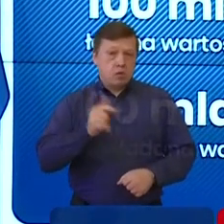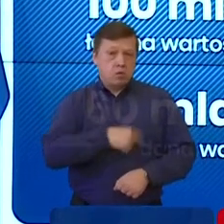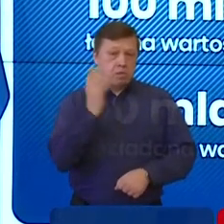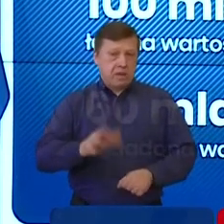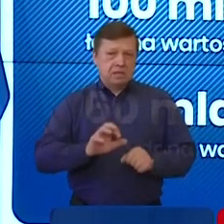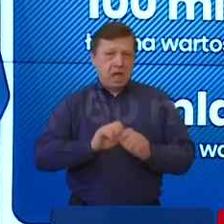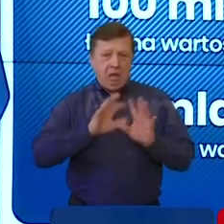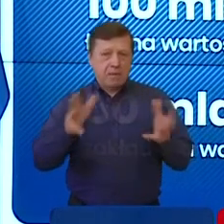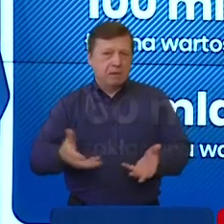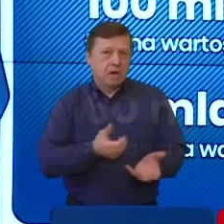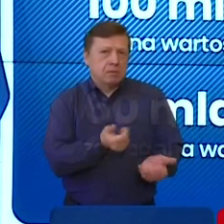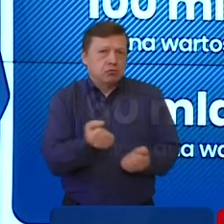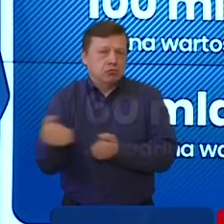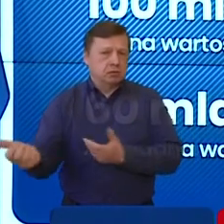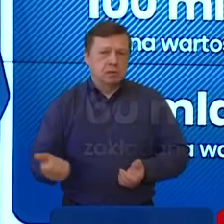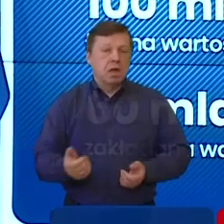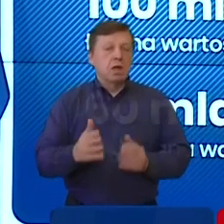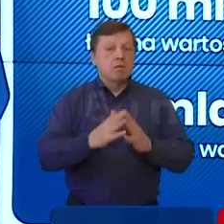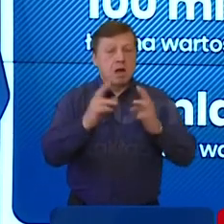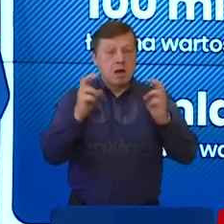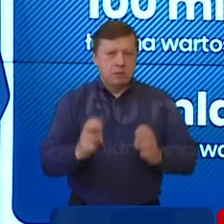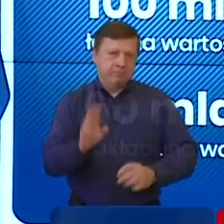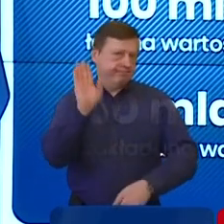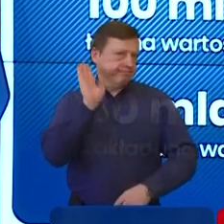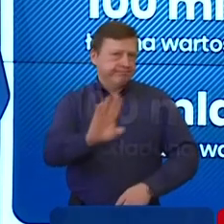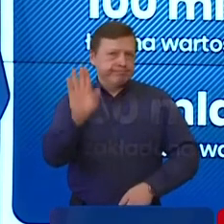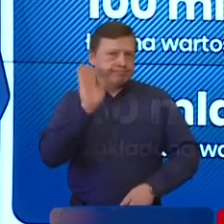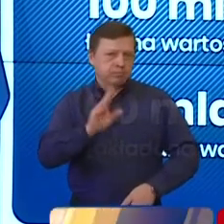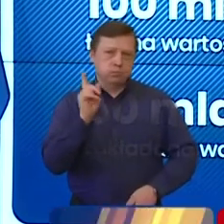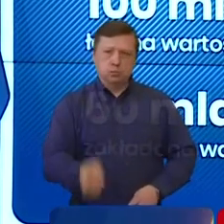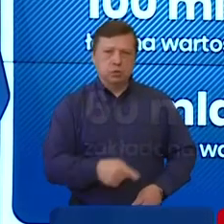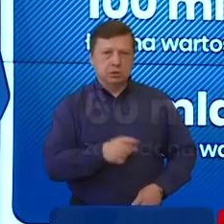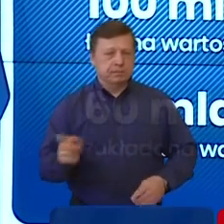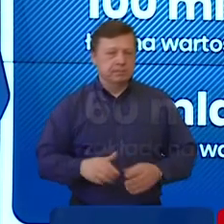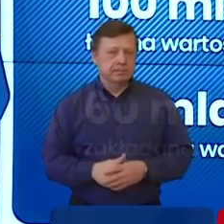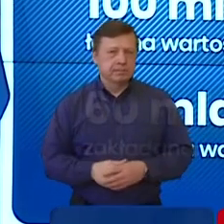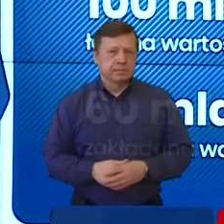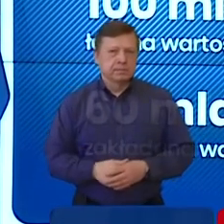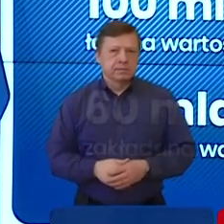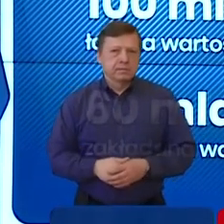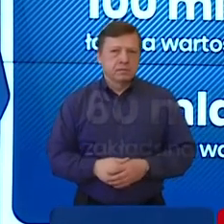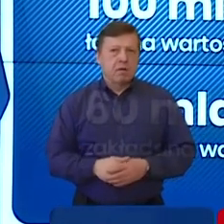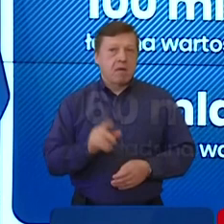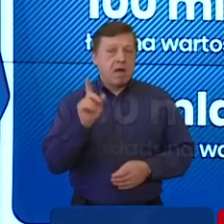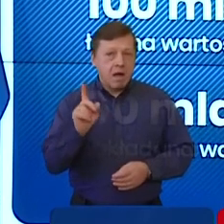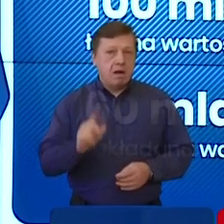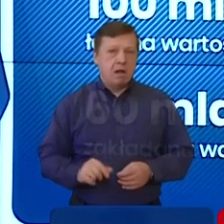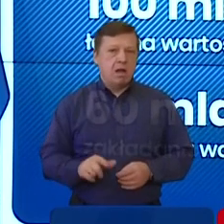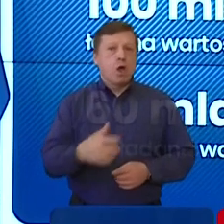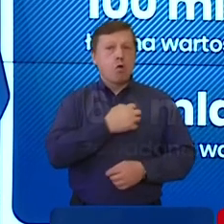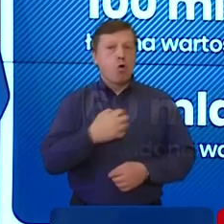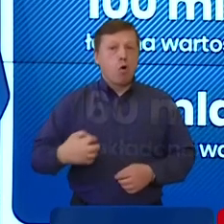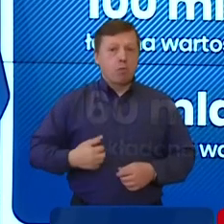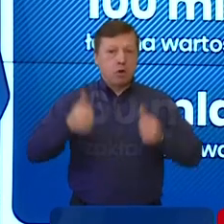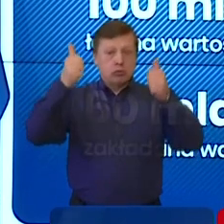Musimy izolację społeczną utrzymywać. To jest oczywiście niezwykle ważne, ale też nie możemy zatrzymać